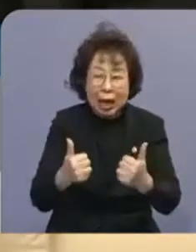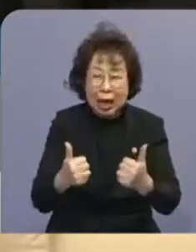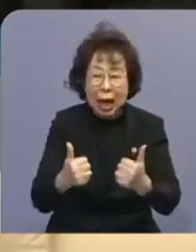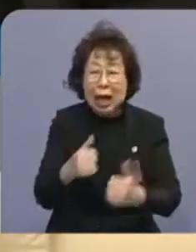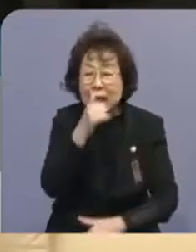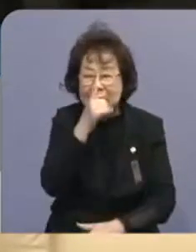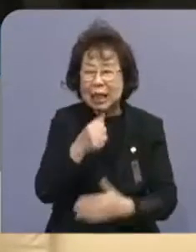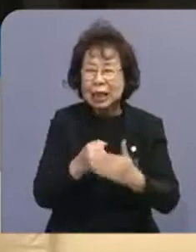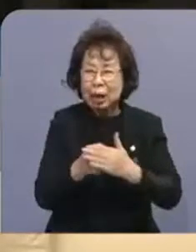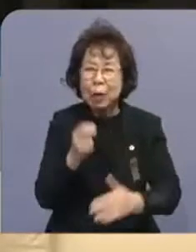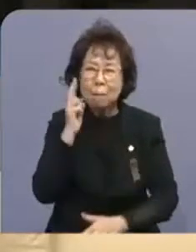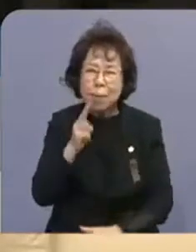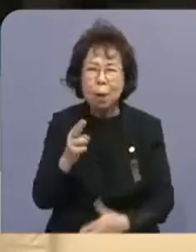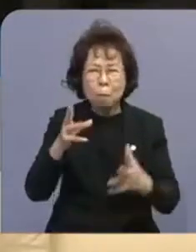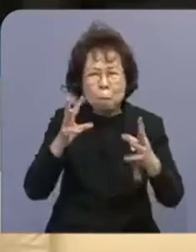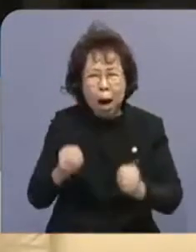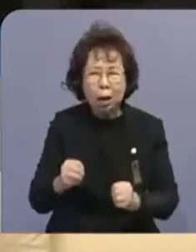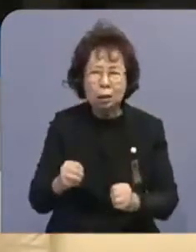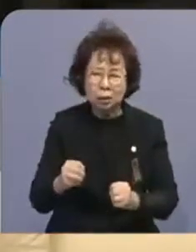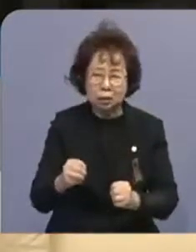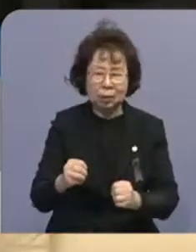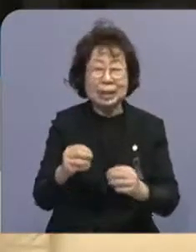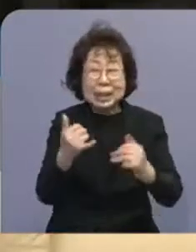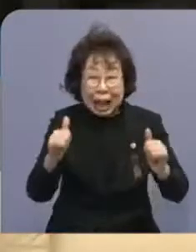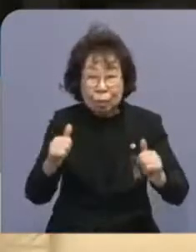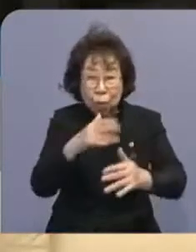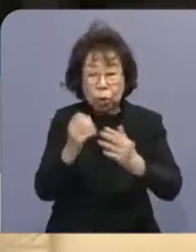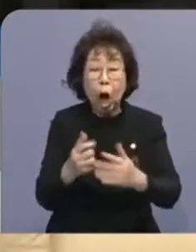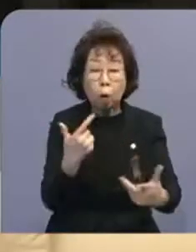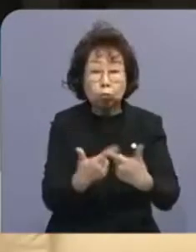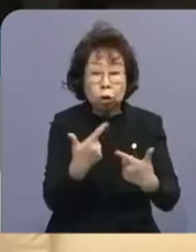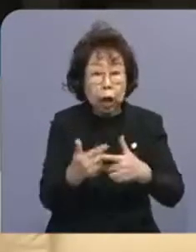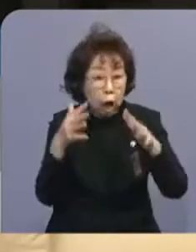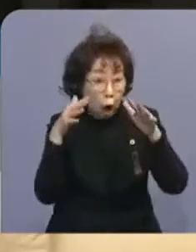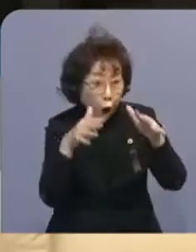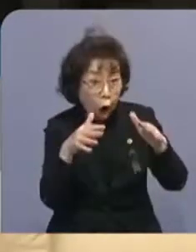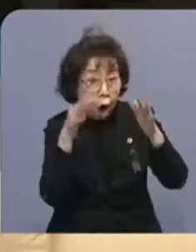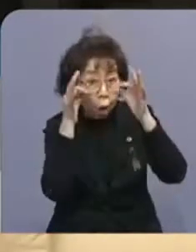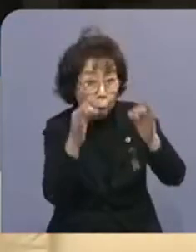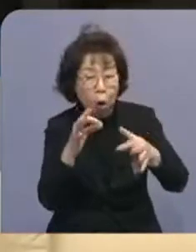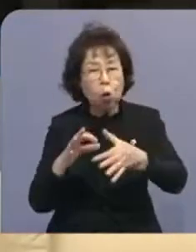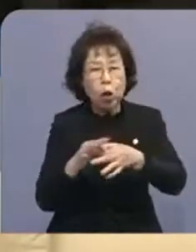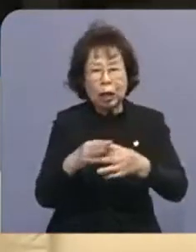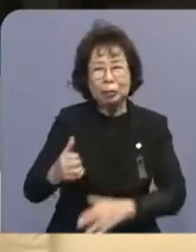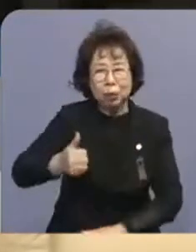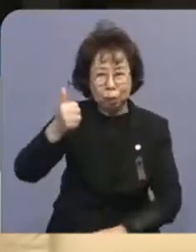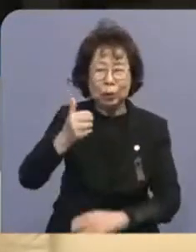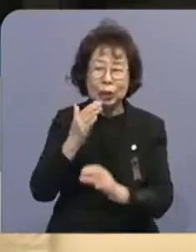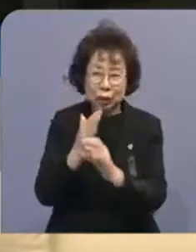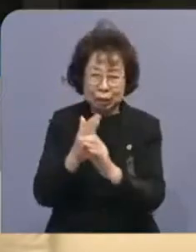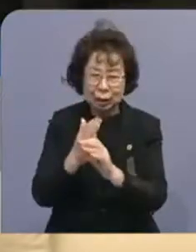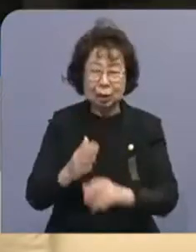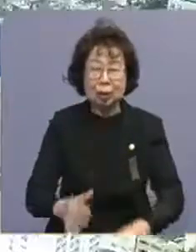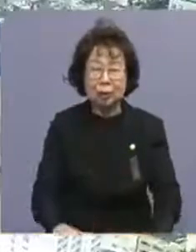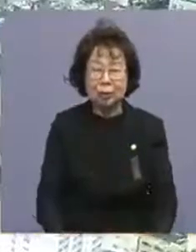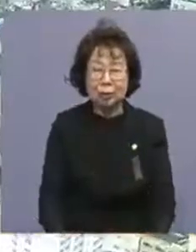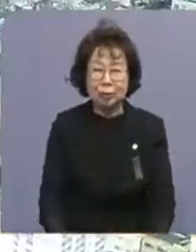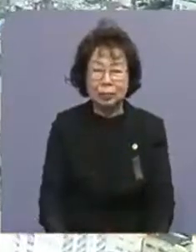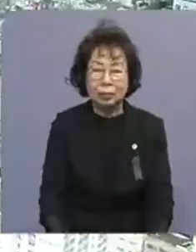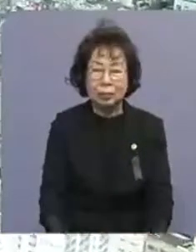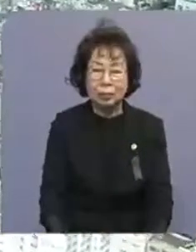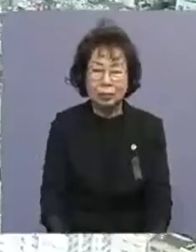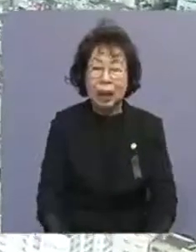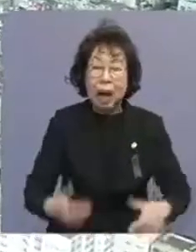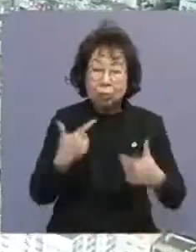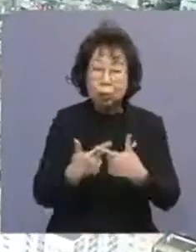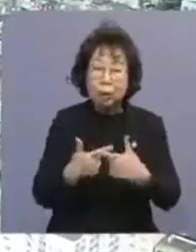있음으로 해서 많은 이 금융기관의 수장들이 부산을 다시 바라볼 수 있게 되고